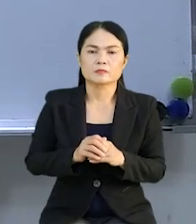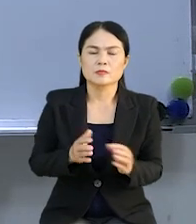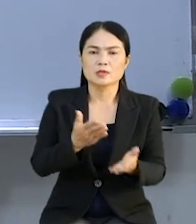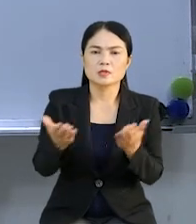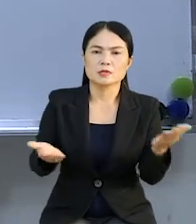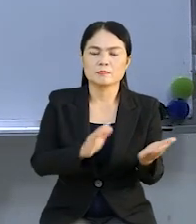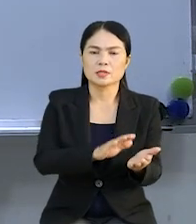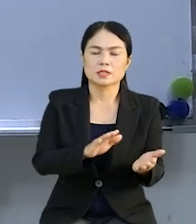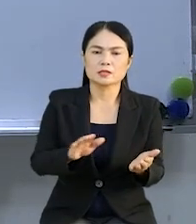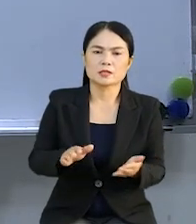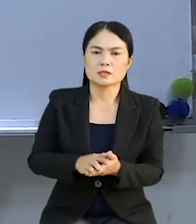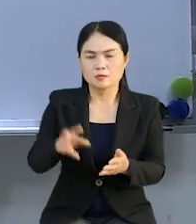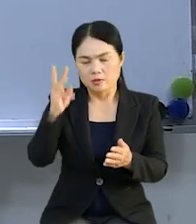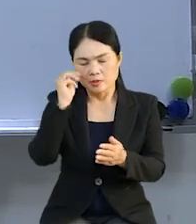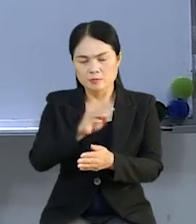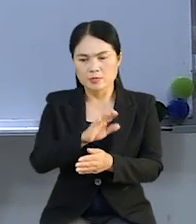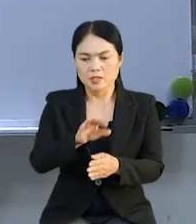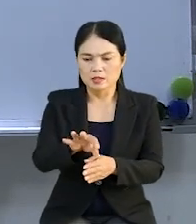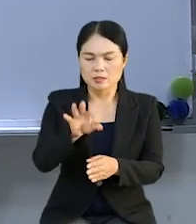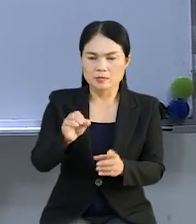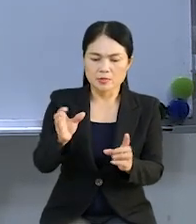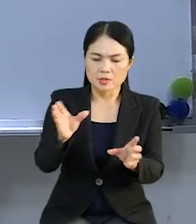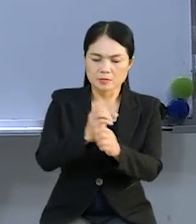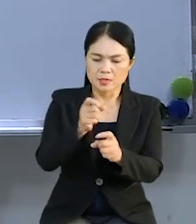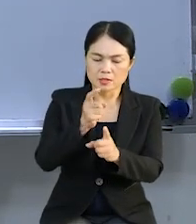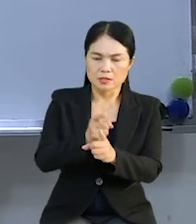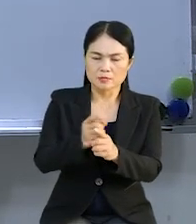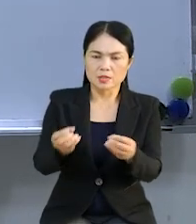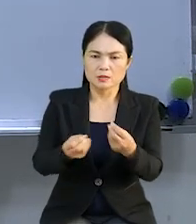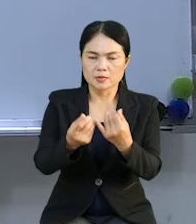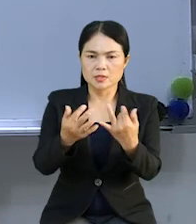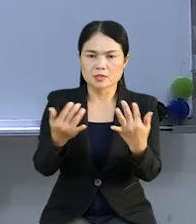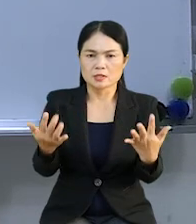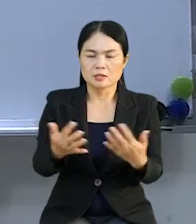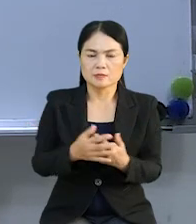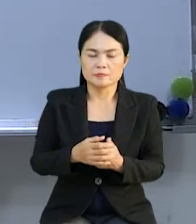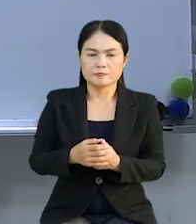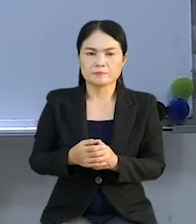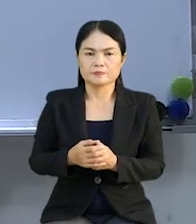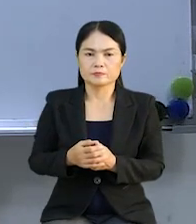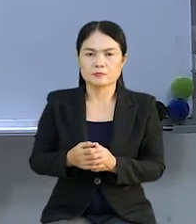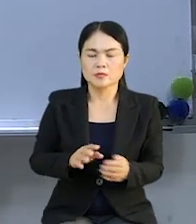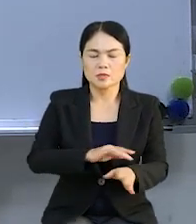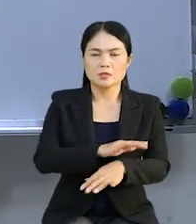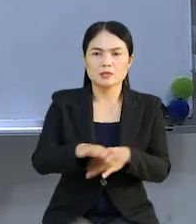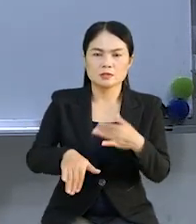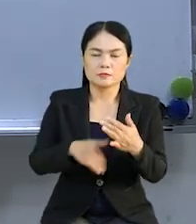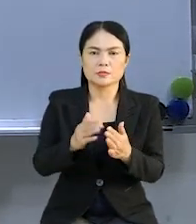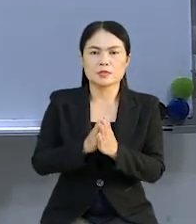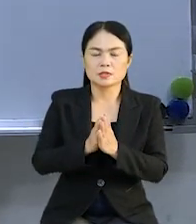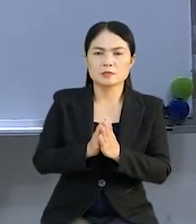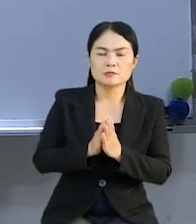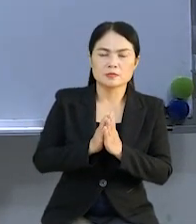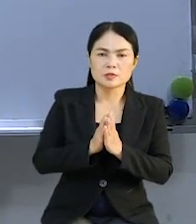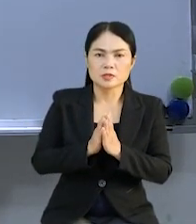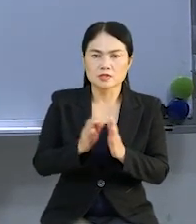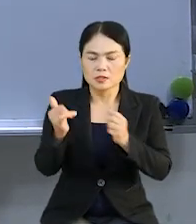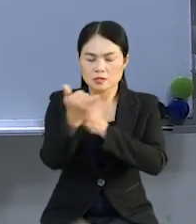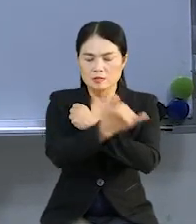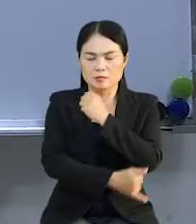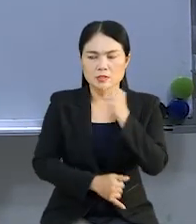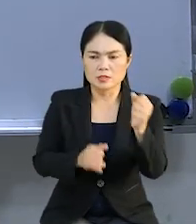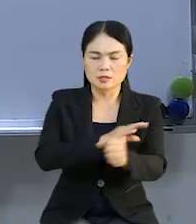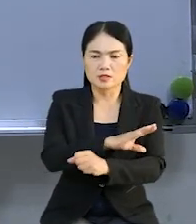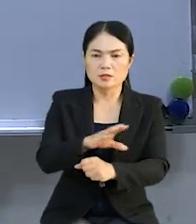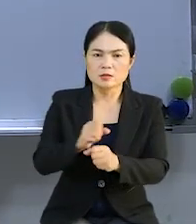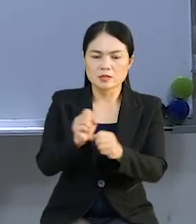ให้ก้นสังคมตะโกนโรคบ้านตรำตรายบ้านจ้านะก้นนะบ้านอ๋อก้นต่อประเทศกัมพูชา